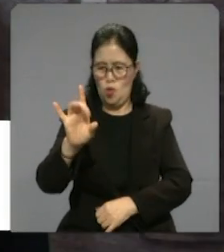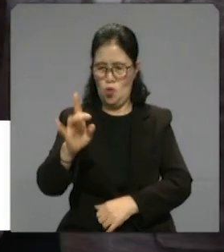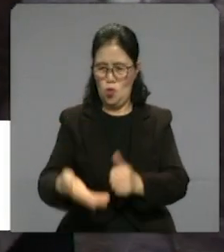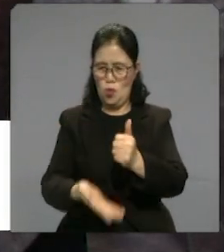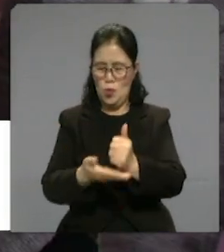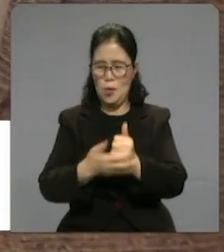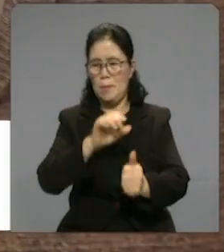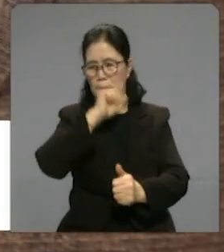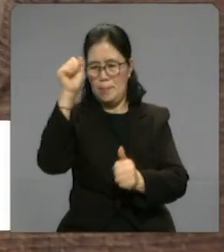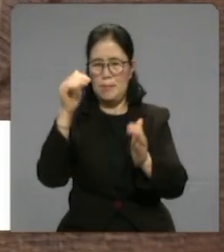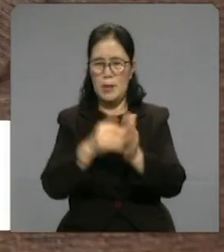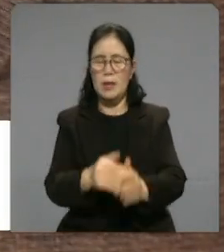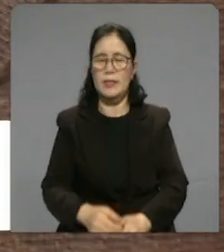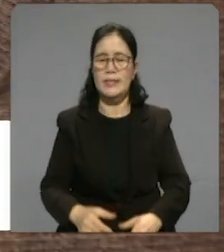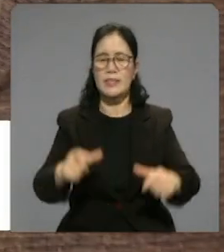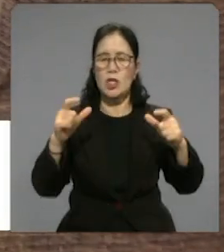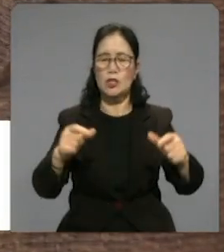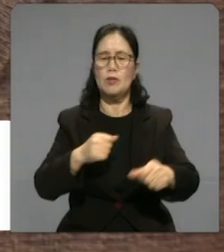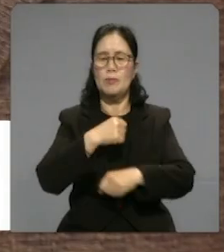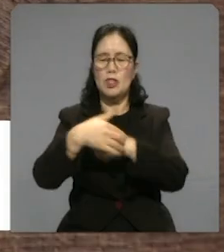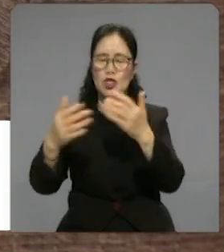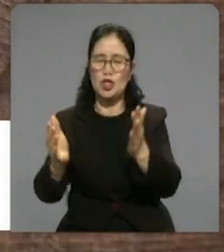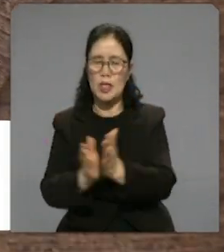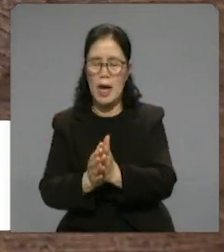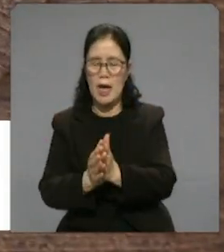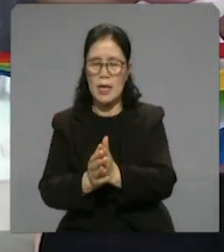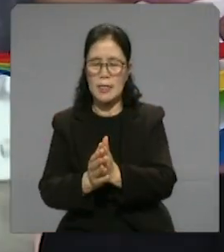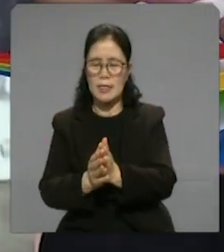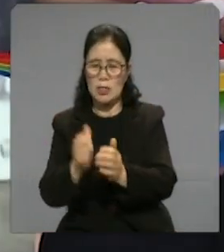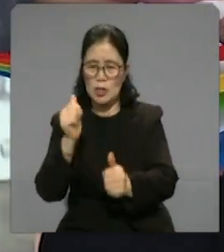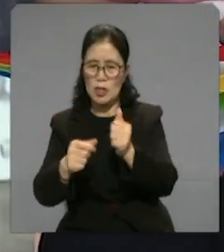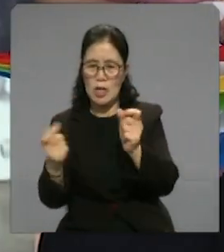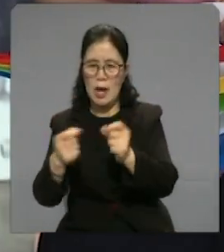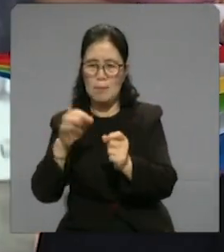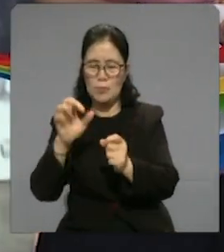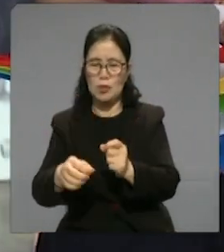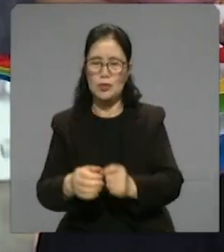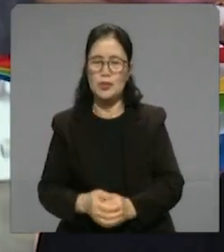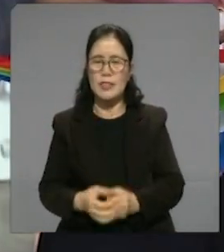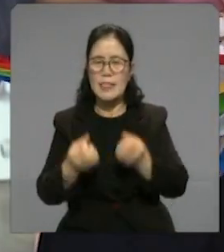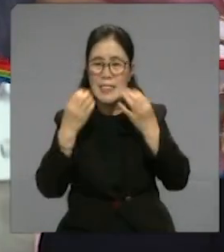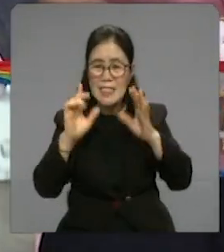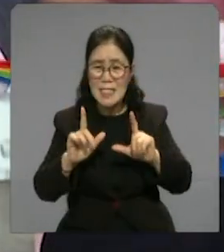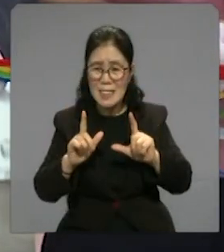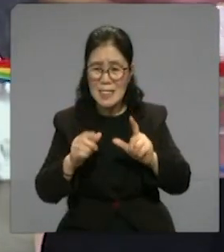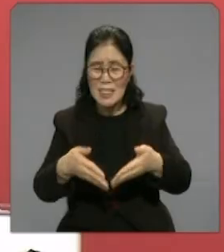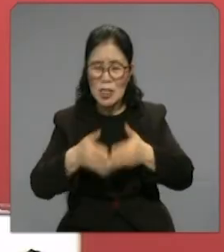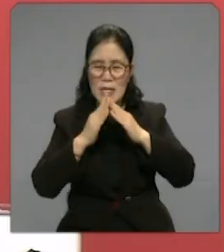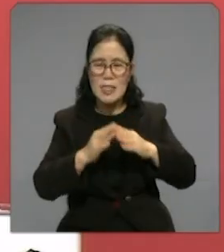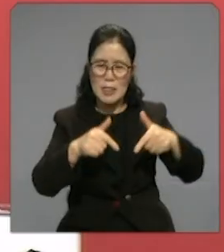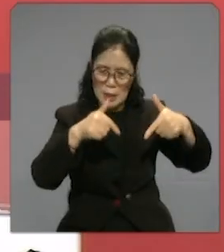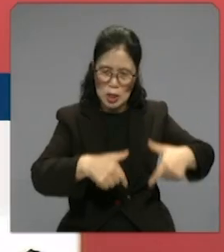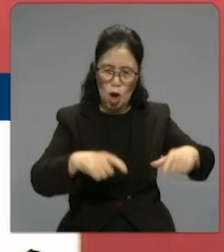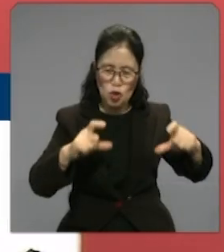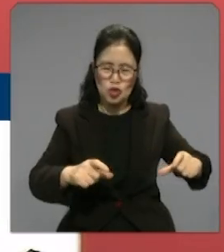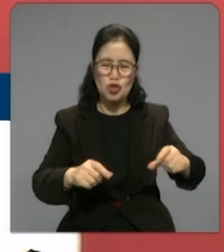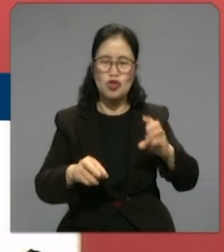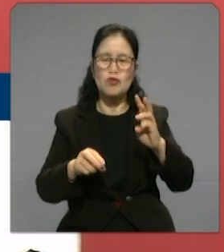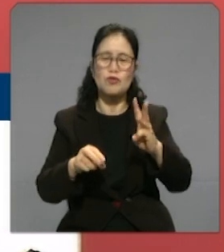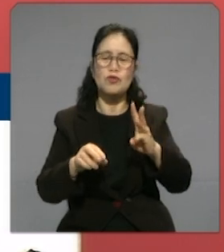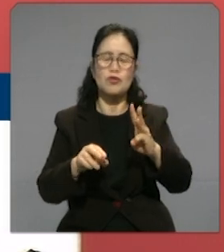받았습니다. 지역구는 민주당 3인 경선을 앞둔 신설 서구병입니다.